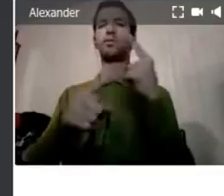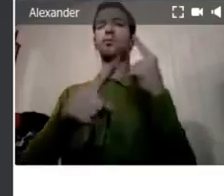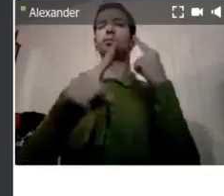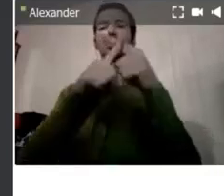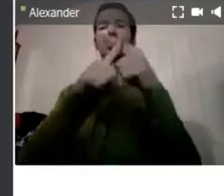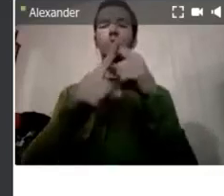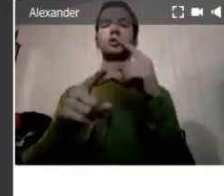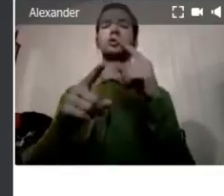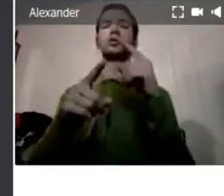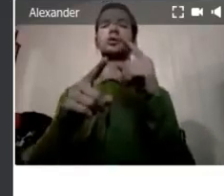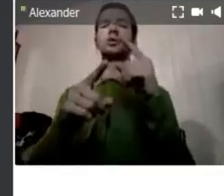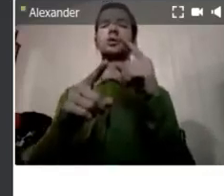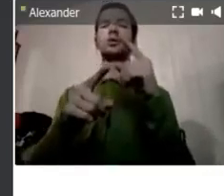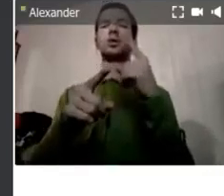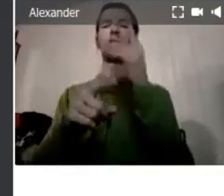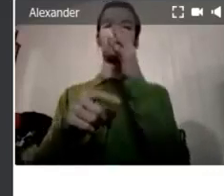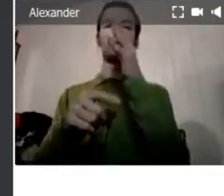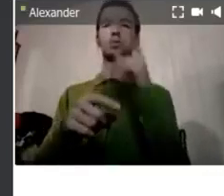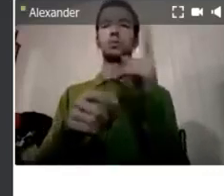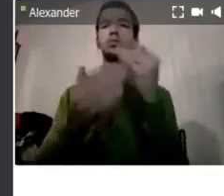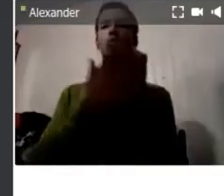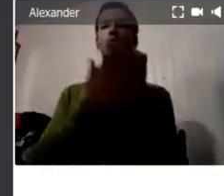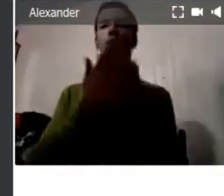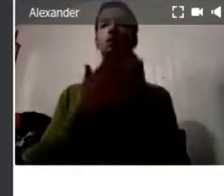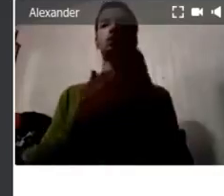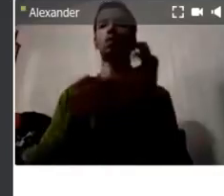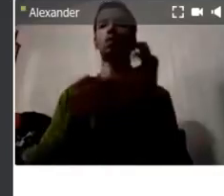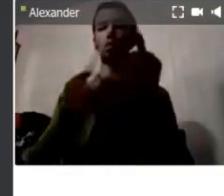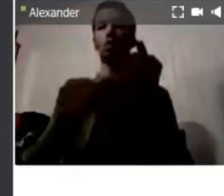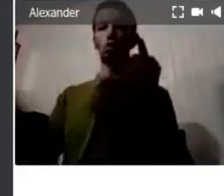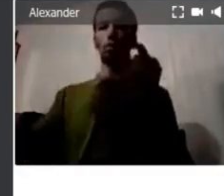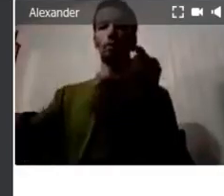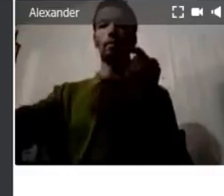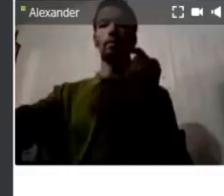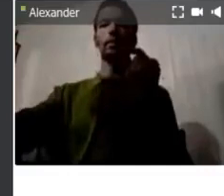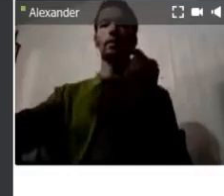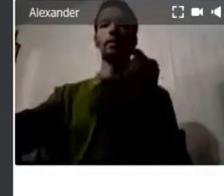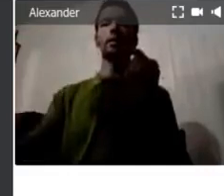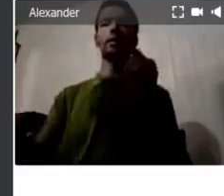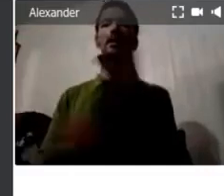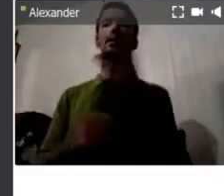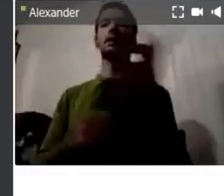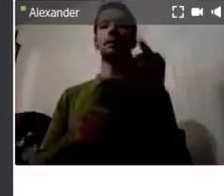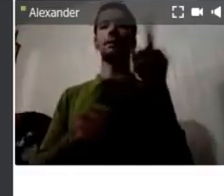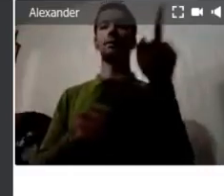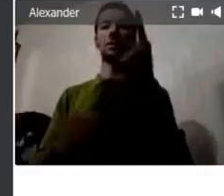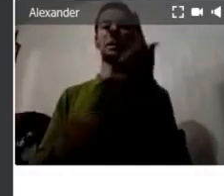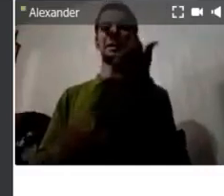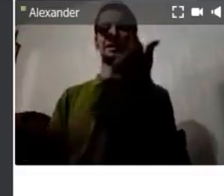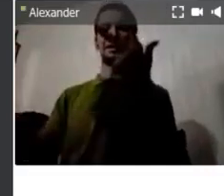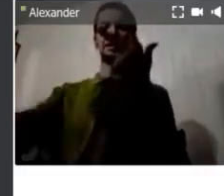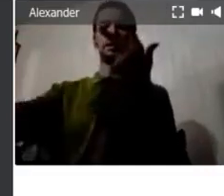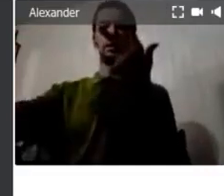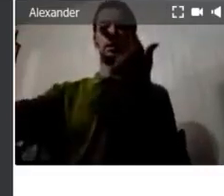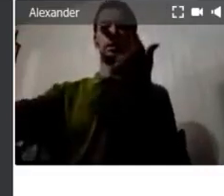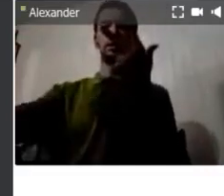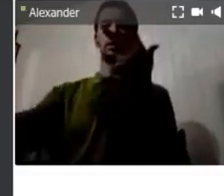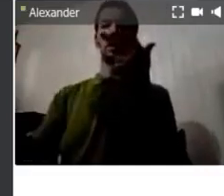Это лидерская программа, лидерская карьера. Раньше, когда у нас была только программа по золоту, у нас